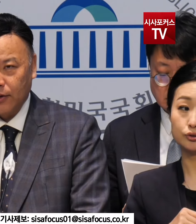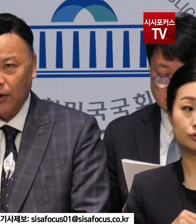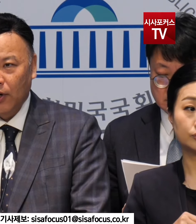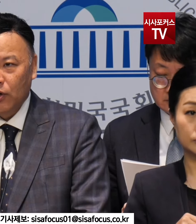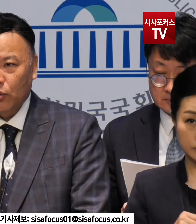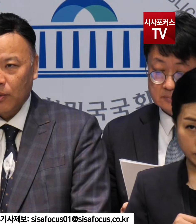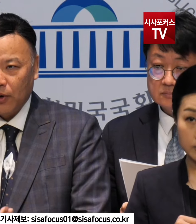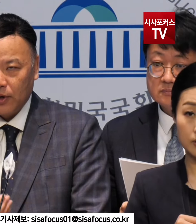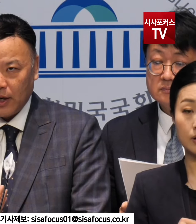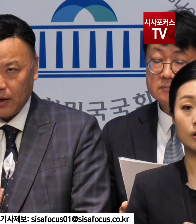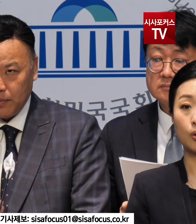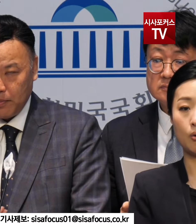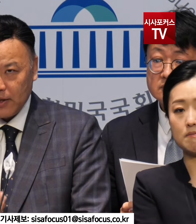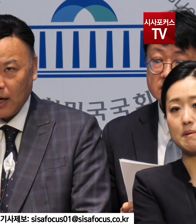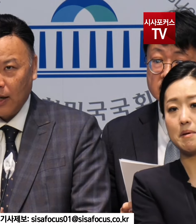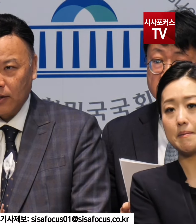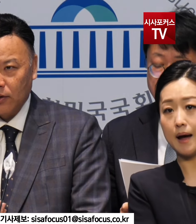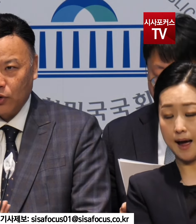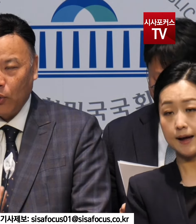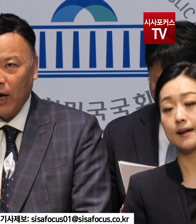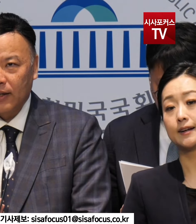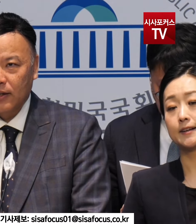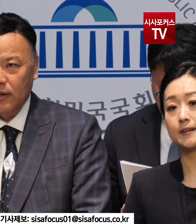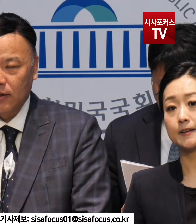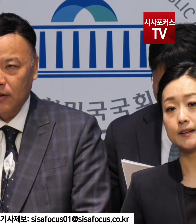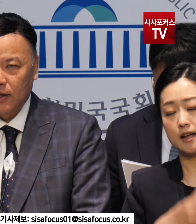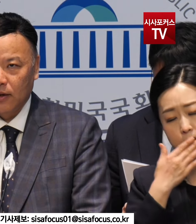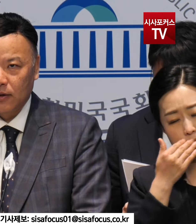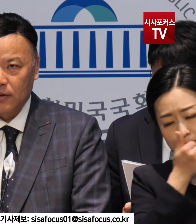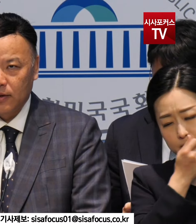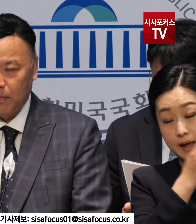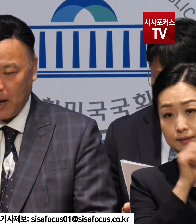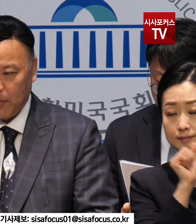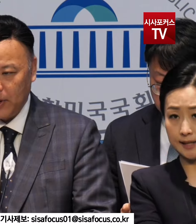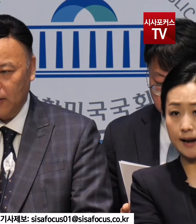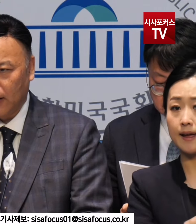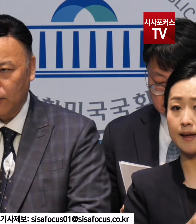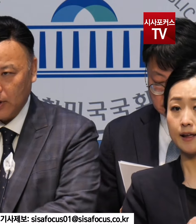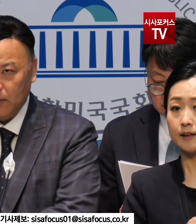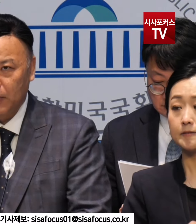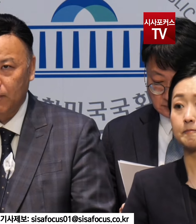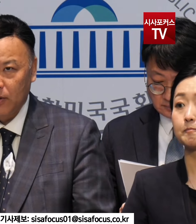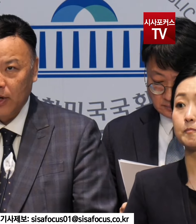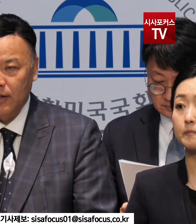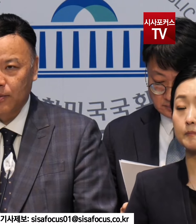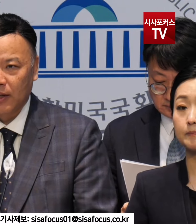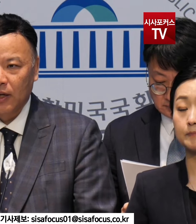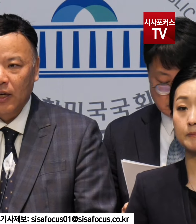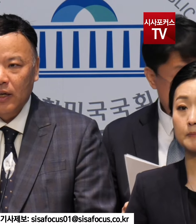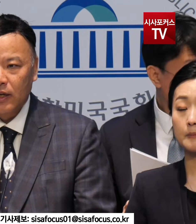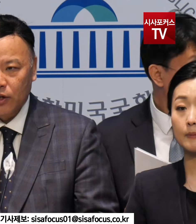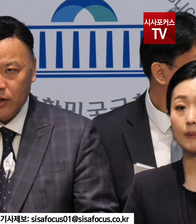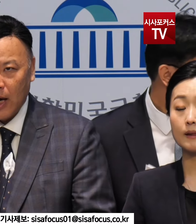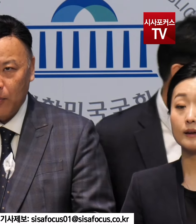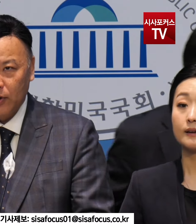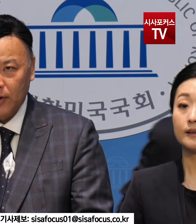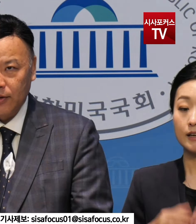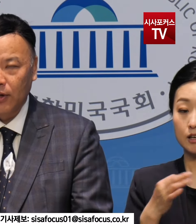이렇게 해서 돈이 뭐 이렇게 빠져나가는 그런 교묘한 그 이런 방법이 있는데 우리 민원 계시지만